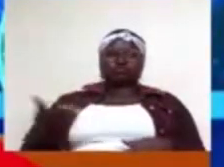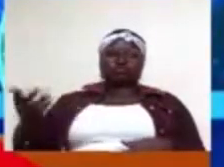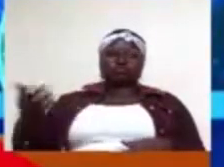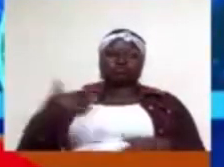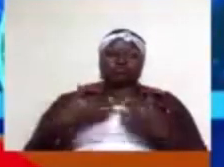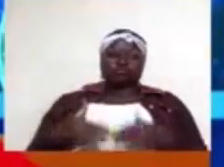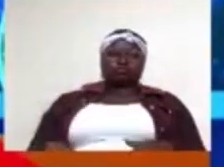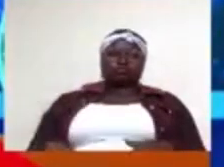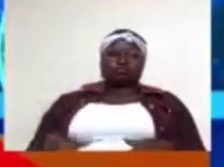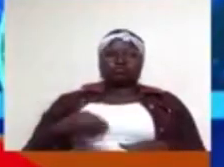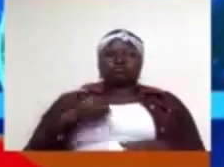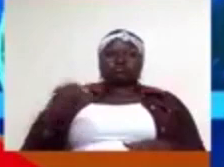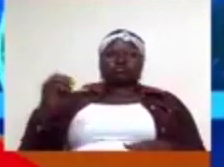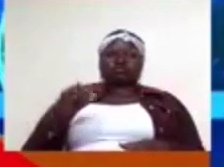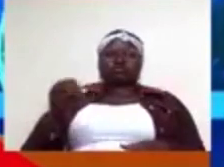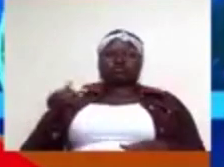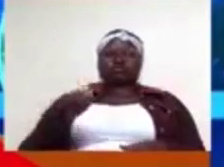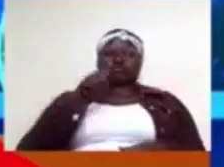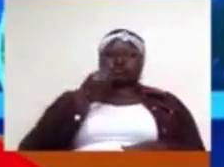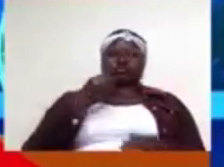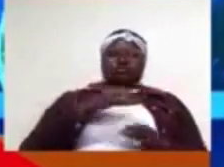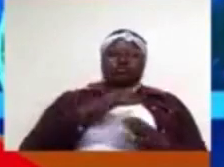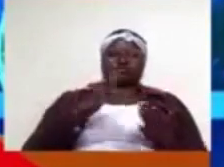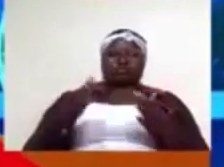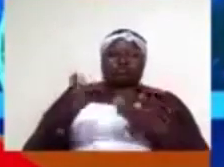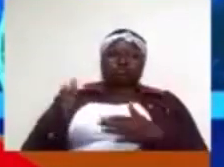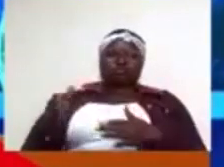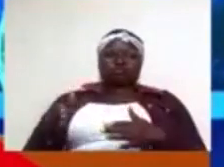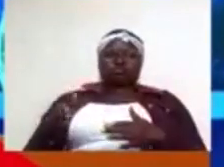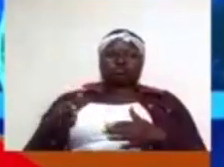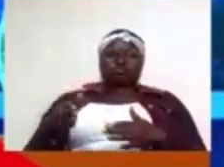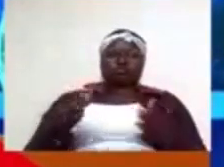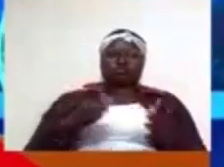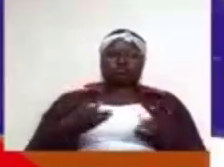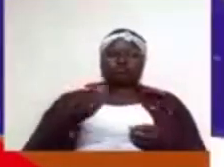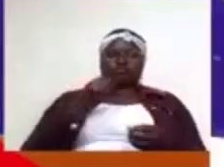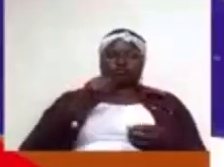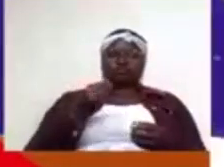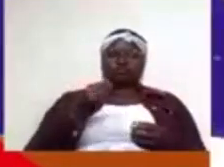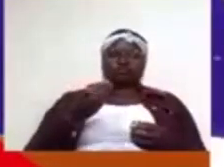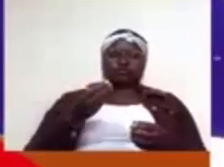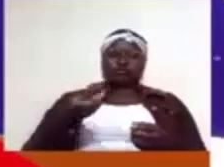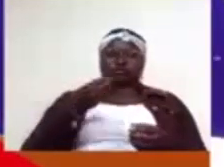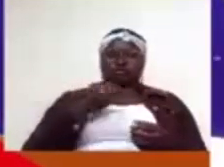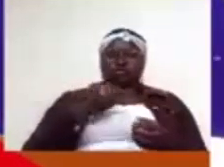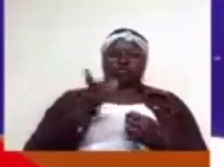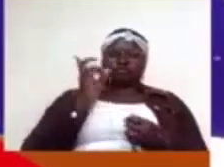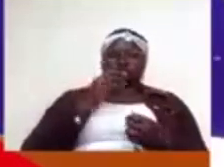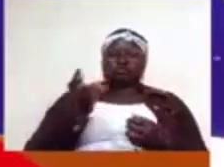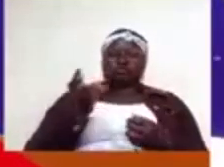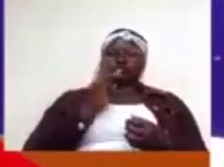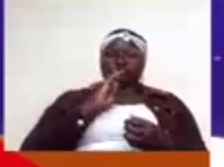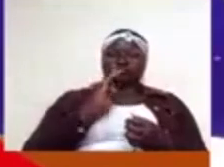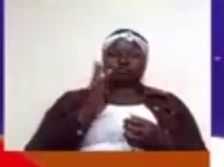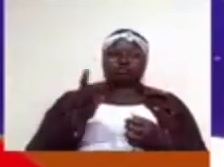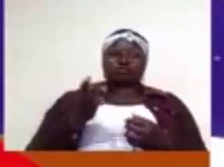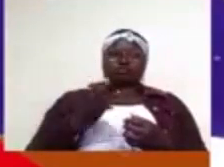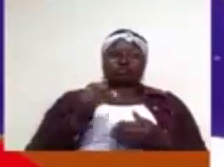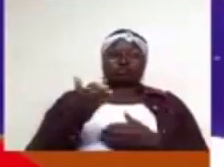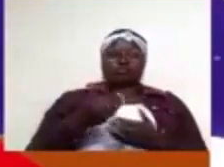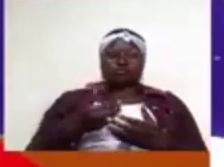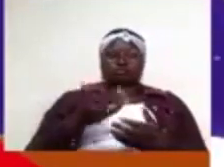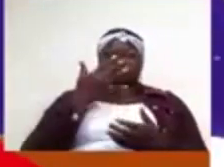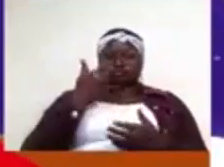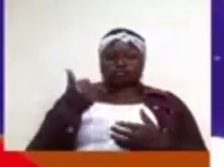beings. Andu makura magathi kondo makari magavangana. Tuwashemani andu. Andu makaria makanywa. Ona kwina curfew na kwiritwa